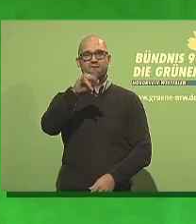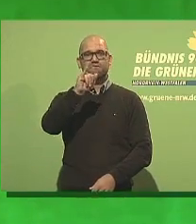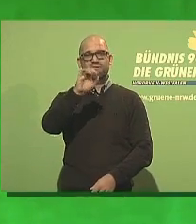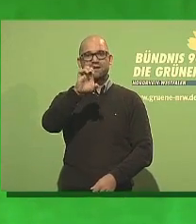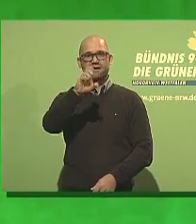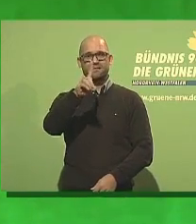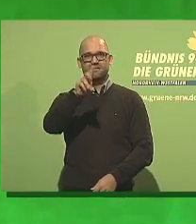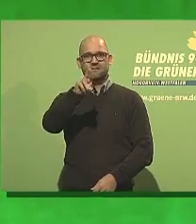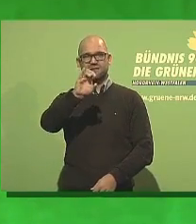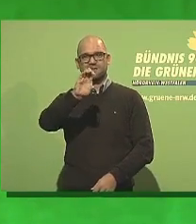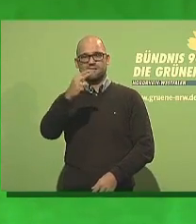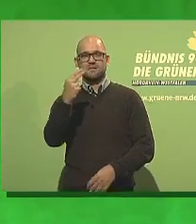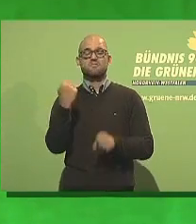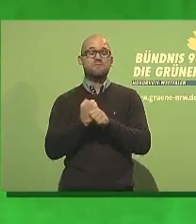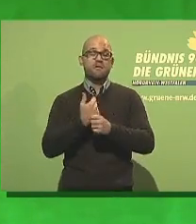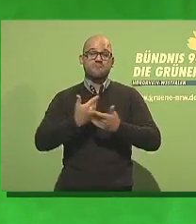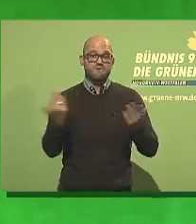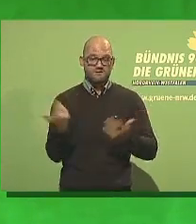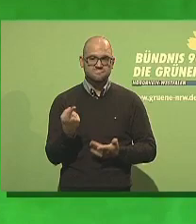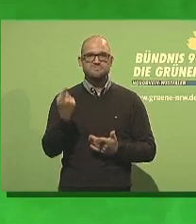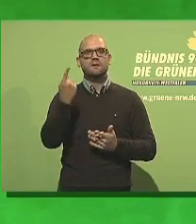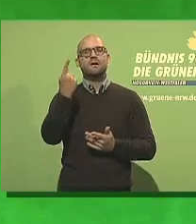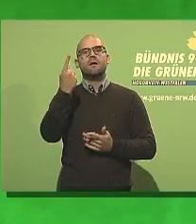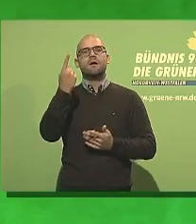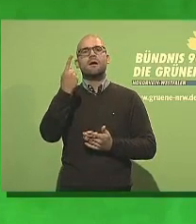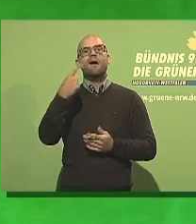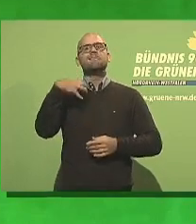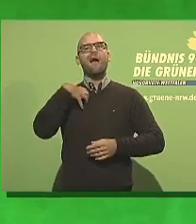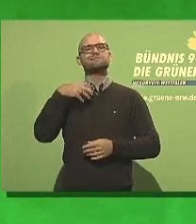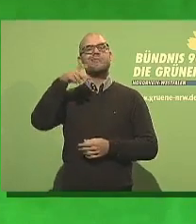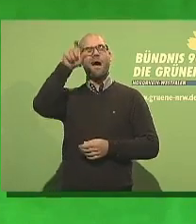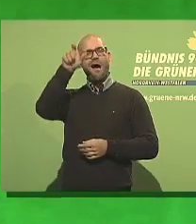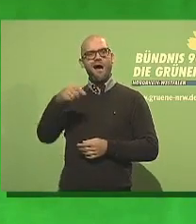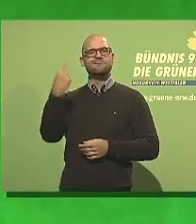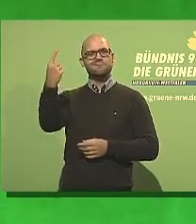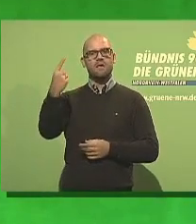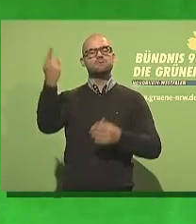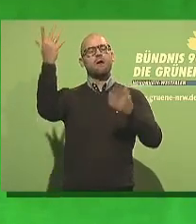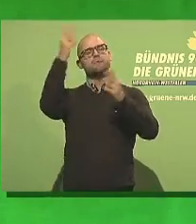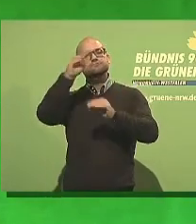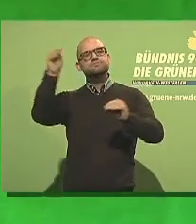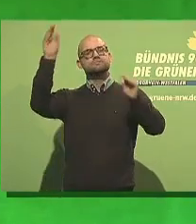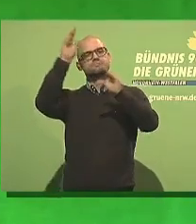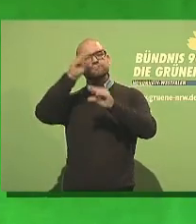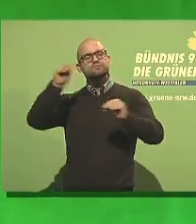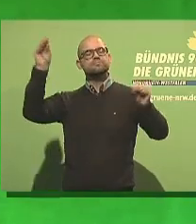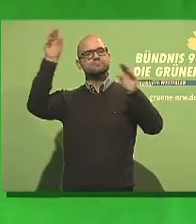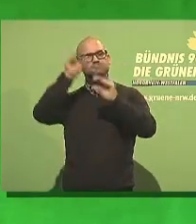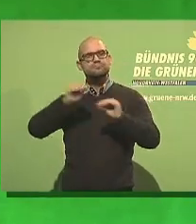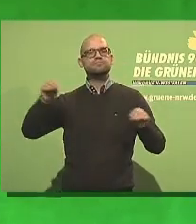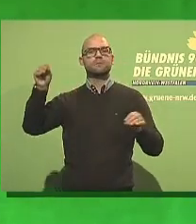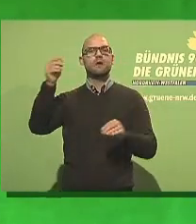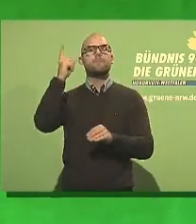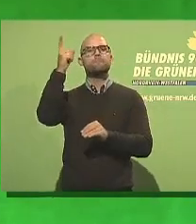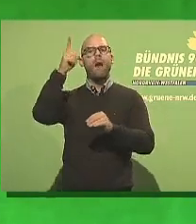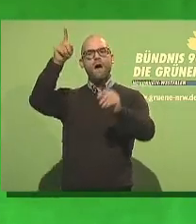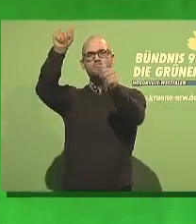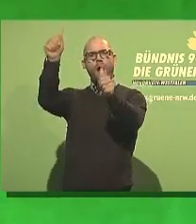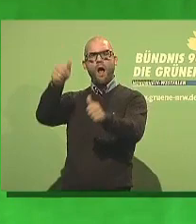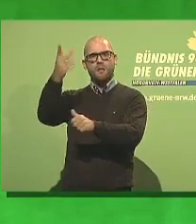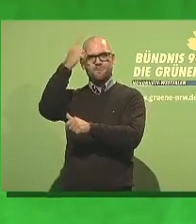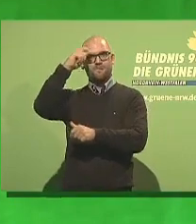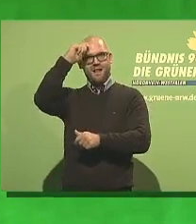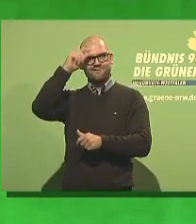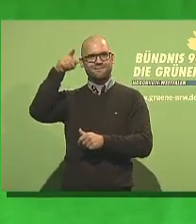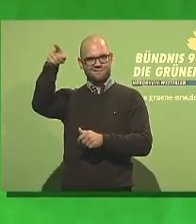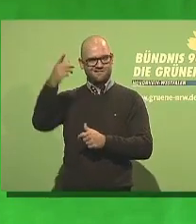Während die Kanzlerin mit großen Worten das Mahnmal für die ermordeten Sinti und Roma in Berlin einweiht, fordert